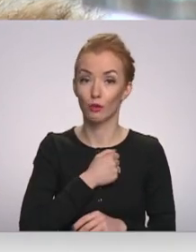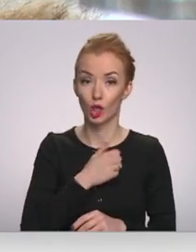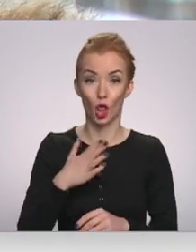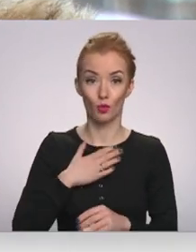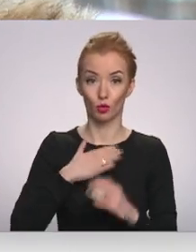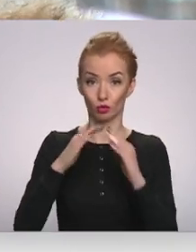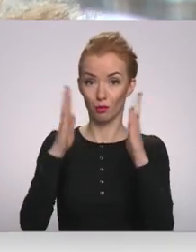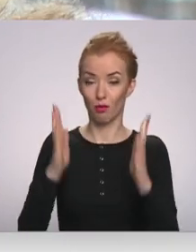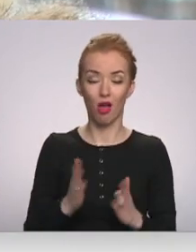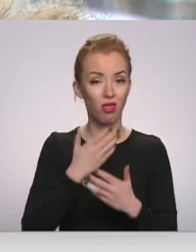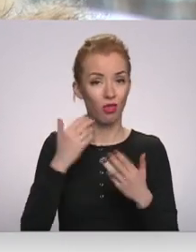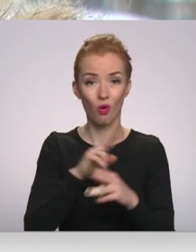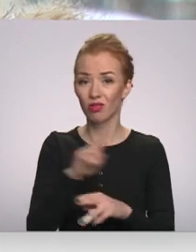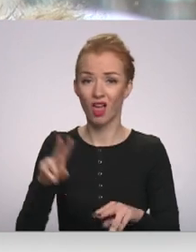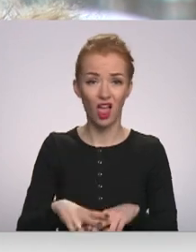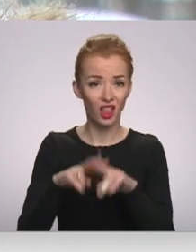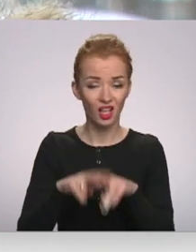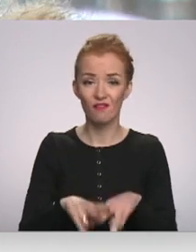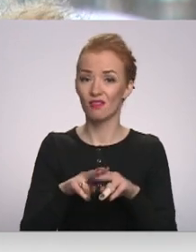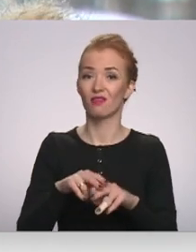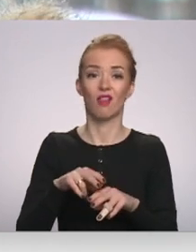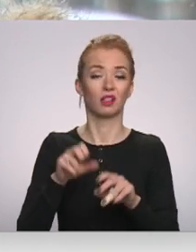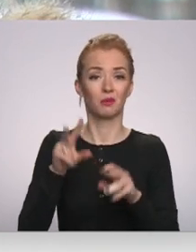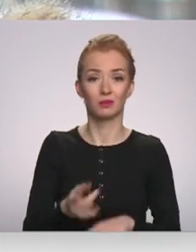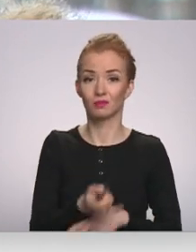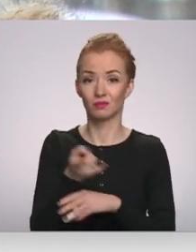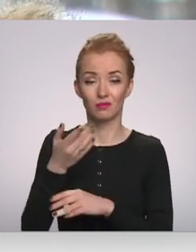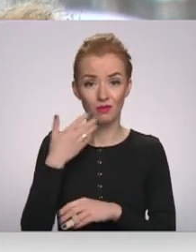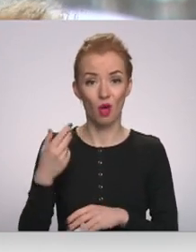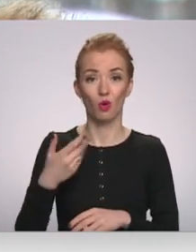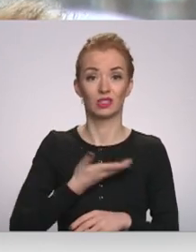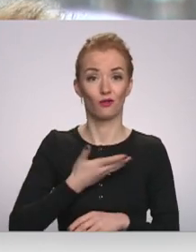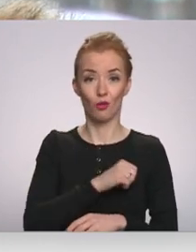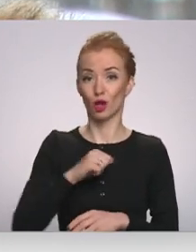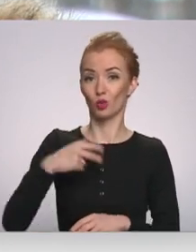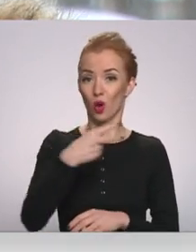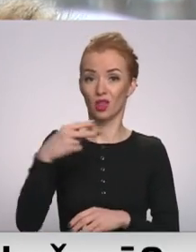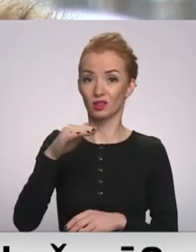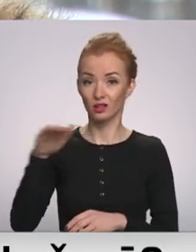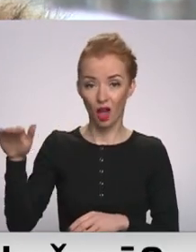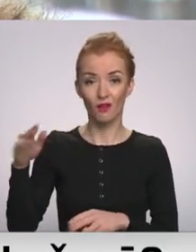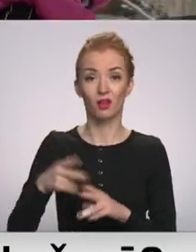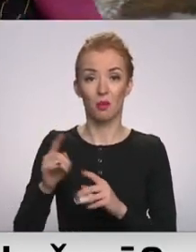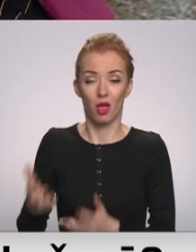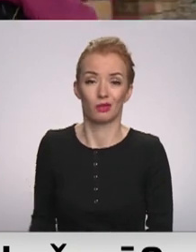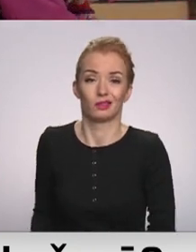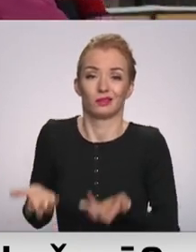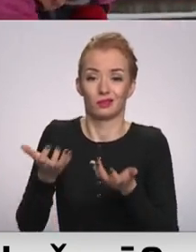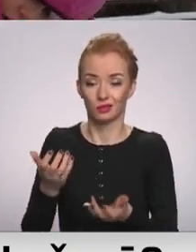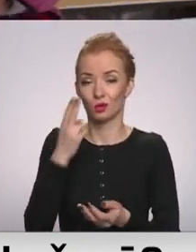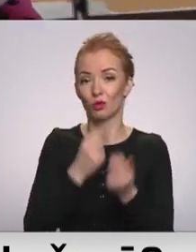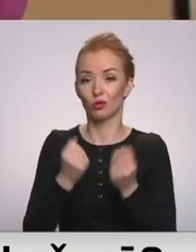nav ne lifts, nekā, un mēs dzīvojam otrā stāvā. Un mums tas bērns jānes uz rokam lejā un arī augšā līdz mašīnai.